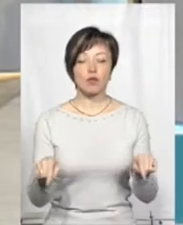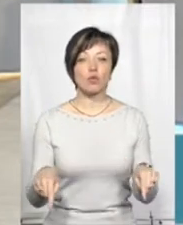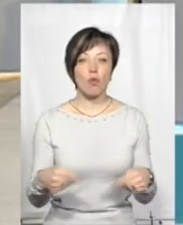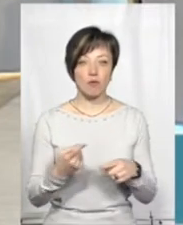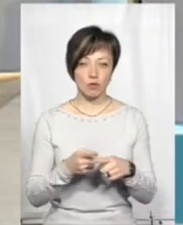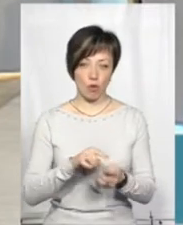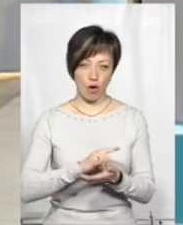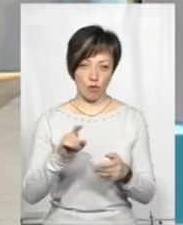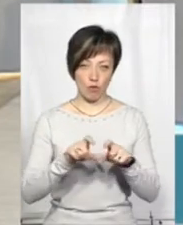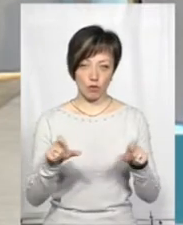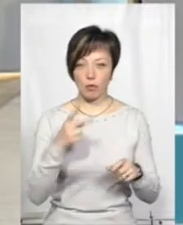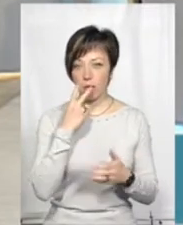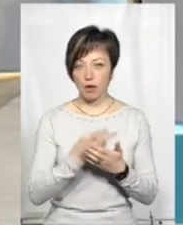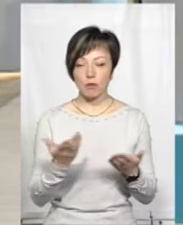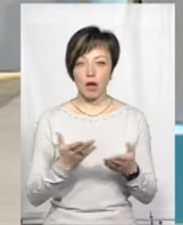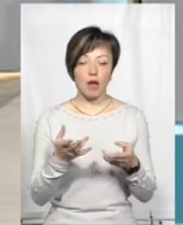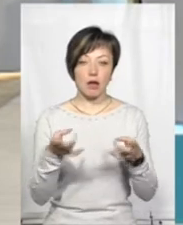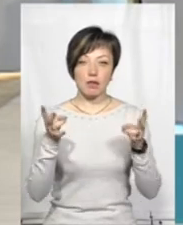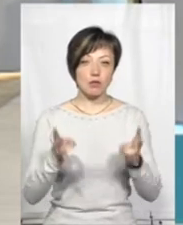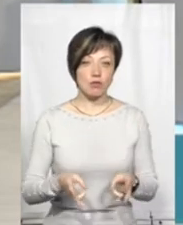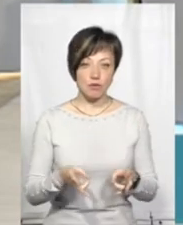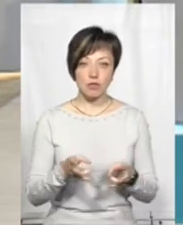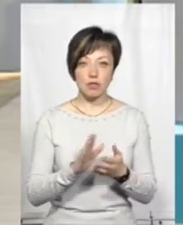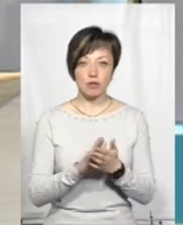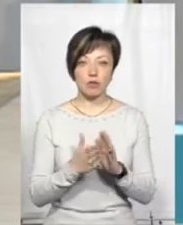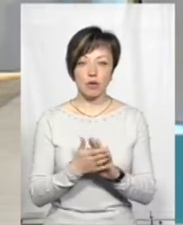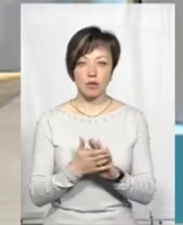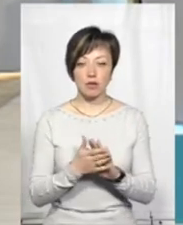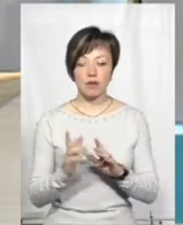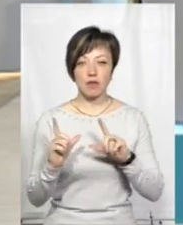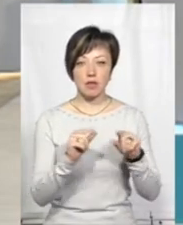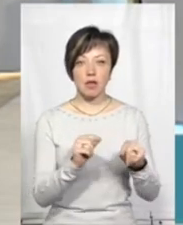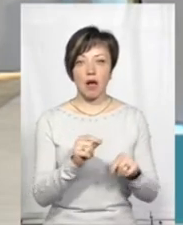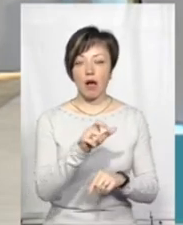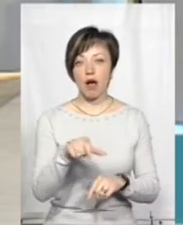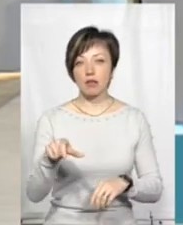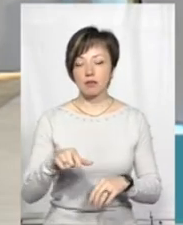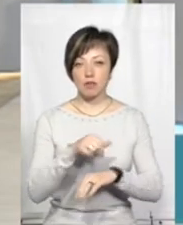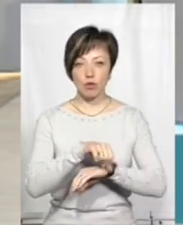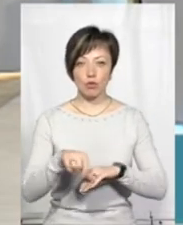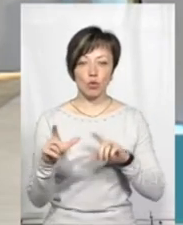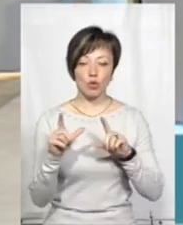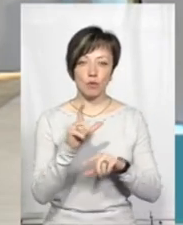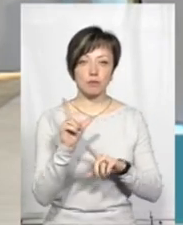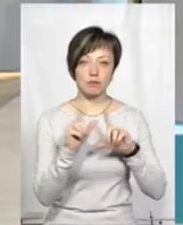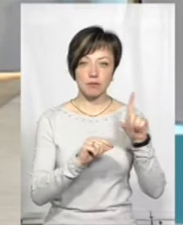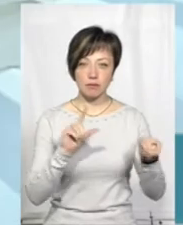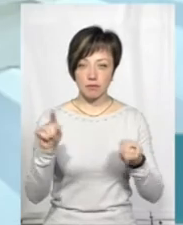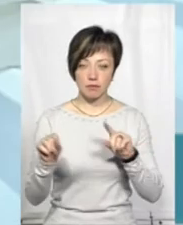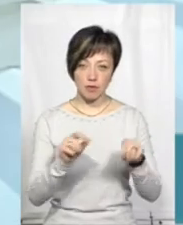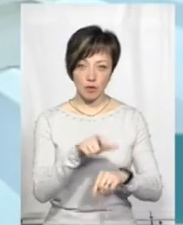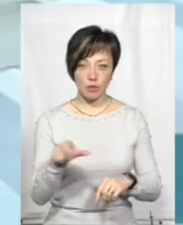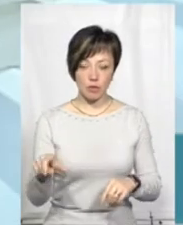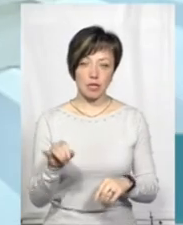відновленні, тому що ми бачимо, яка зараз катастрофічний відтік кадрів за кордон, люди виїжджають, працездатне